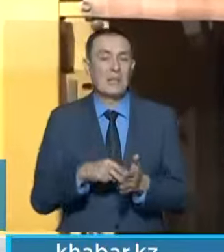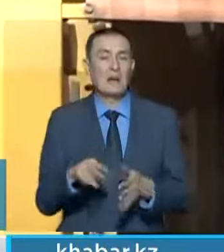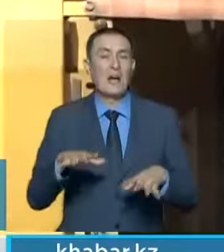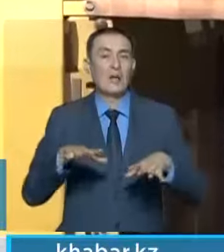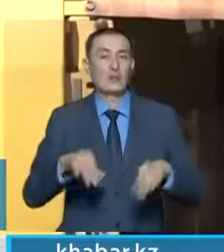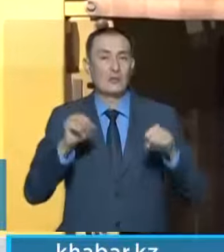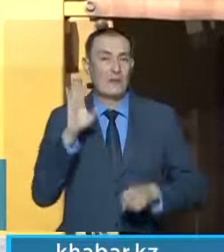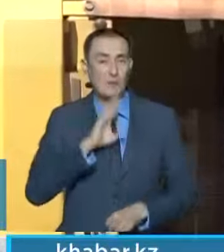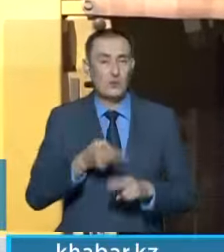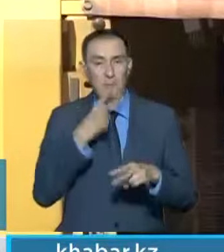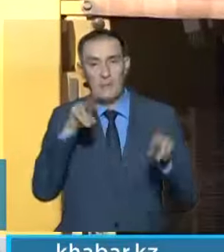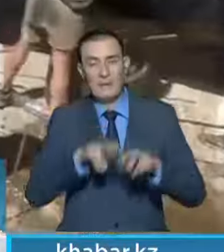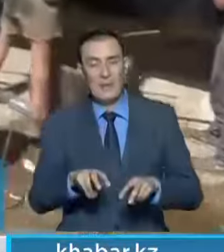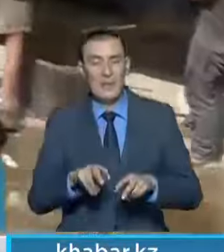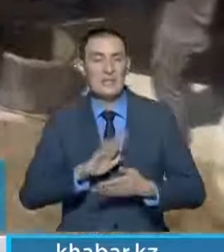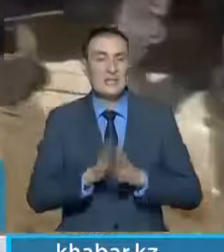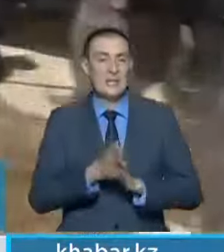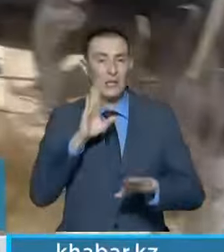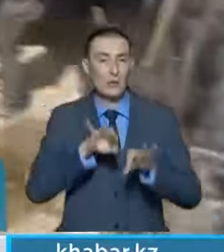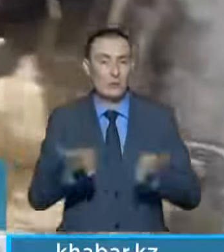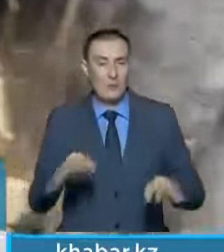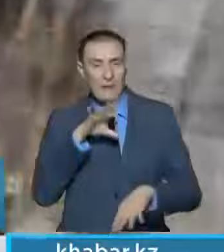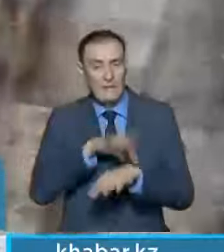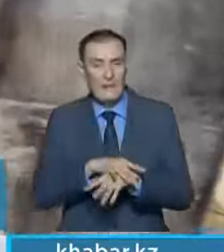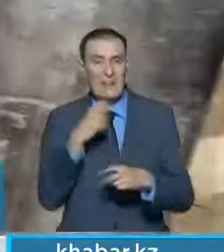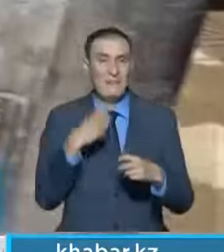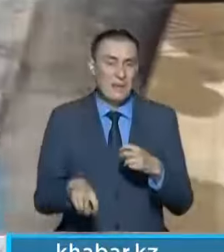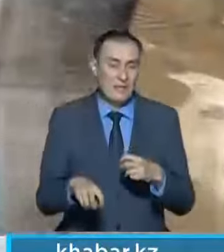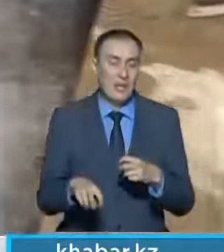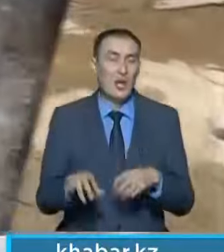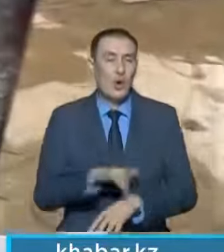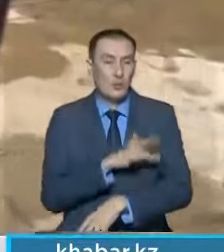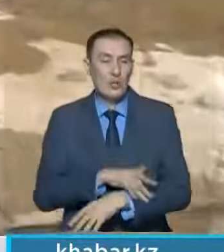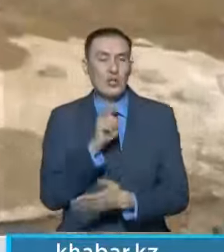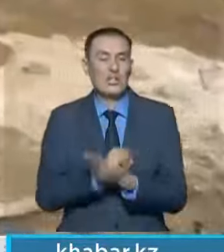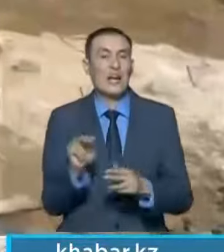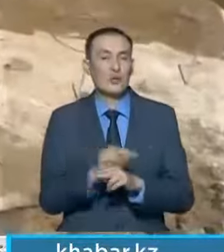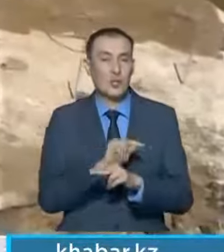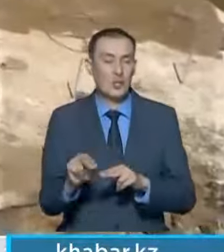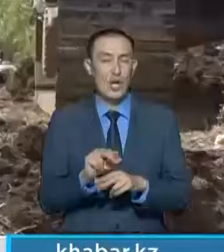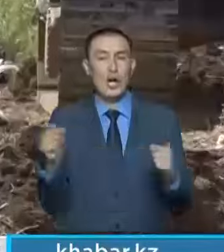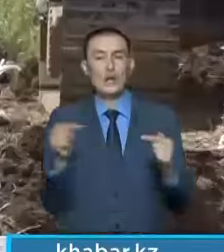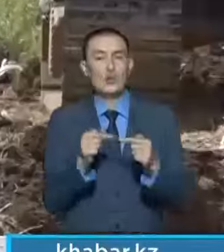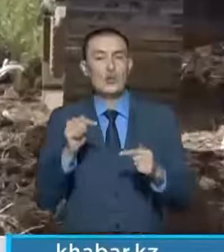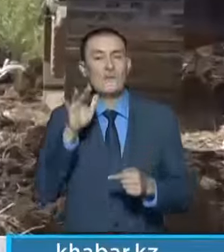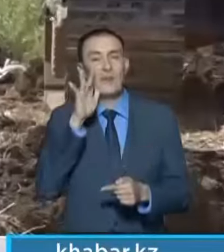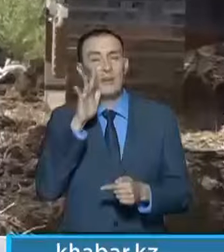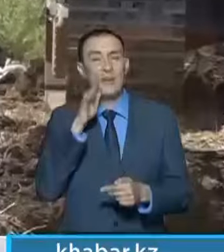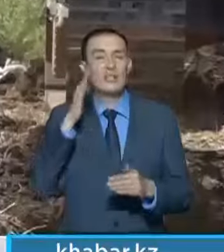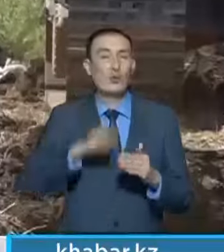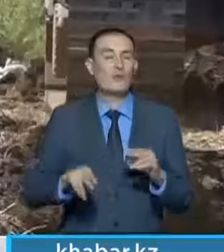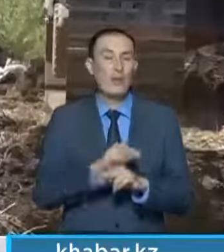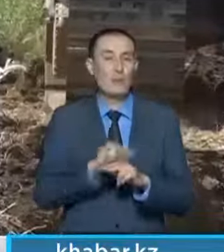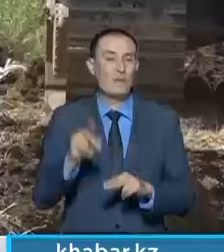всем городе, чтобы проверить состояние сетей. Теперь выявленные дефекты и порывы коммунальщики должны устранить. Точных сроков завершения ремонтных работ